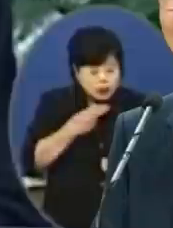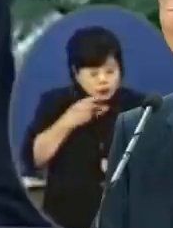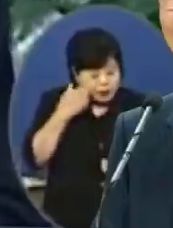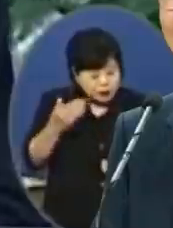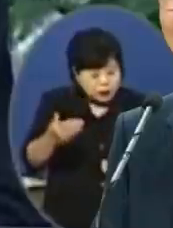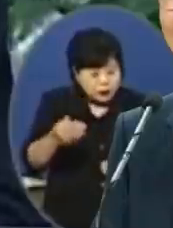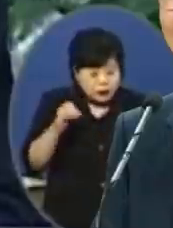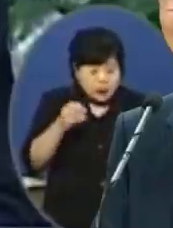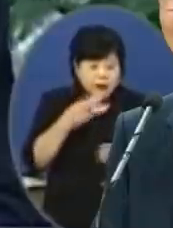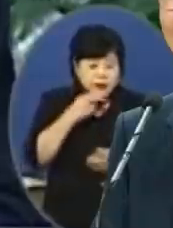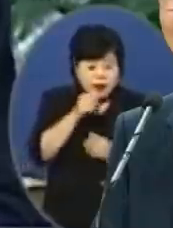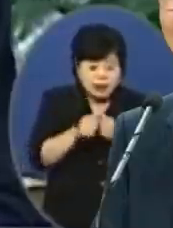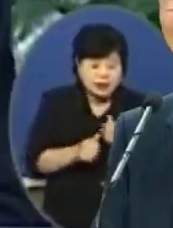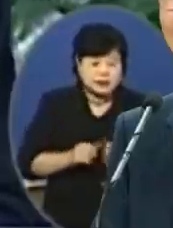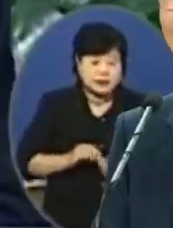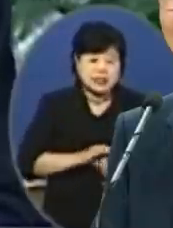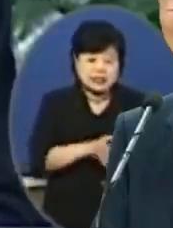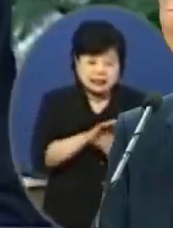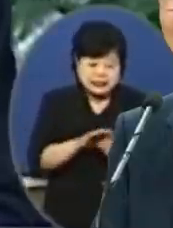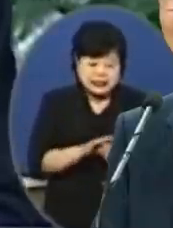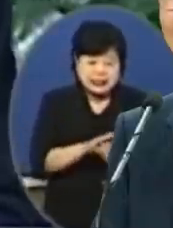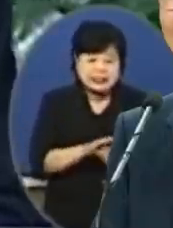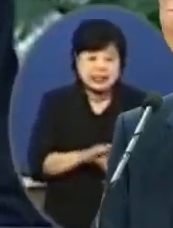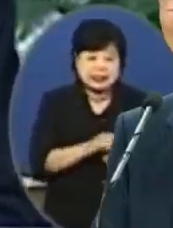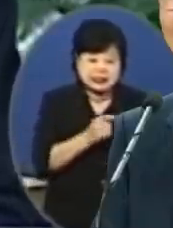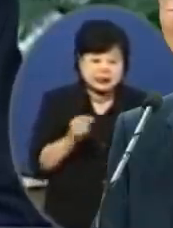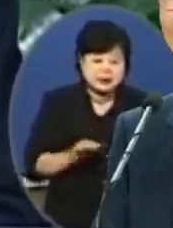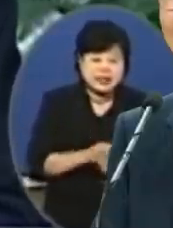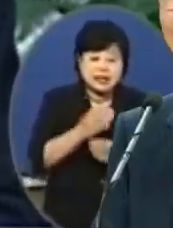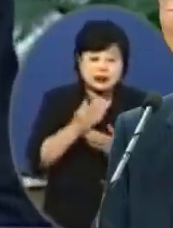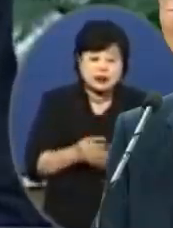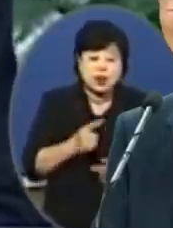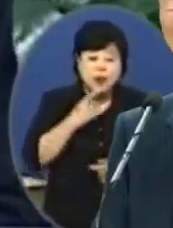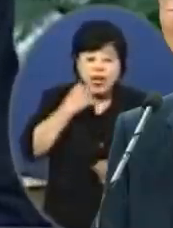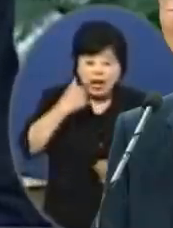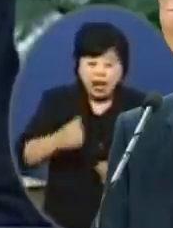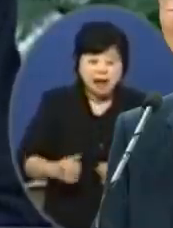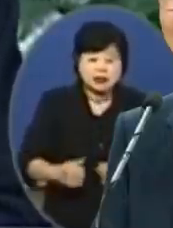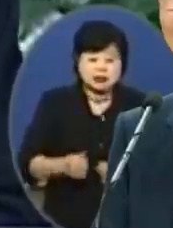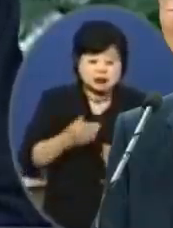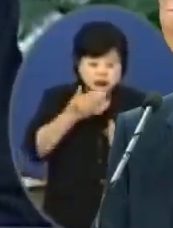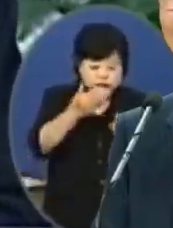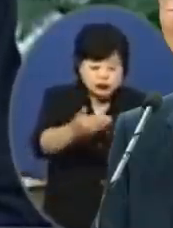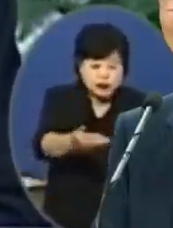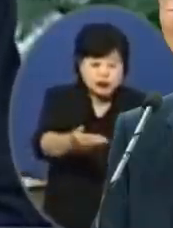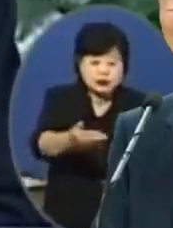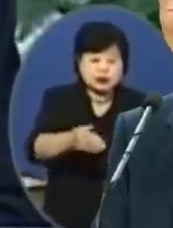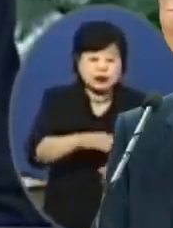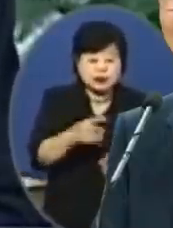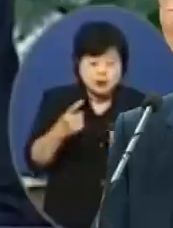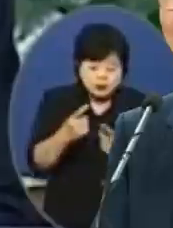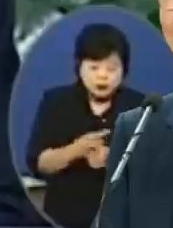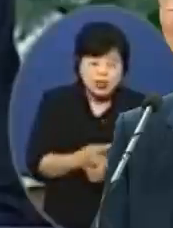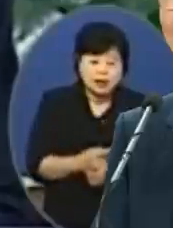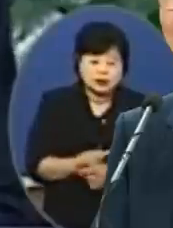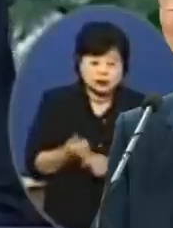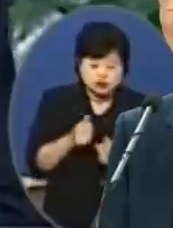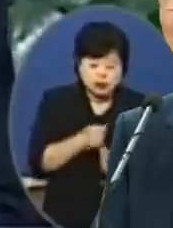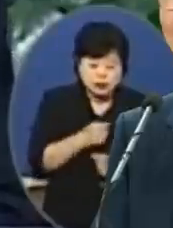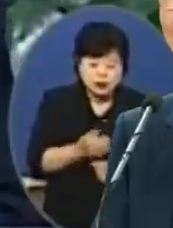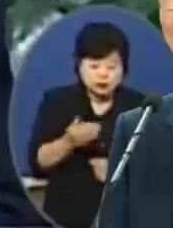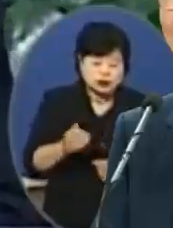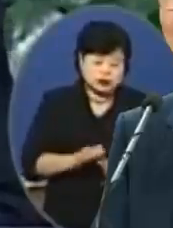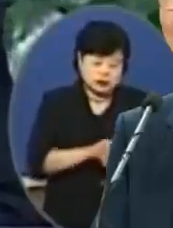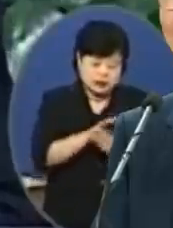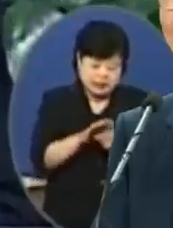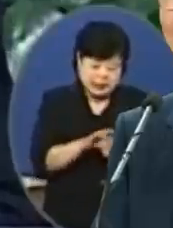하셨습니다. 하나님은 세상을 이처럼 사랑하사 얼마나 예수님을 주어서 여러분 대신 죽게 할 정도로